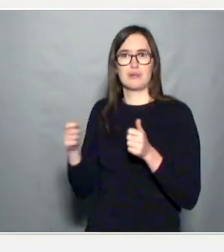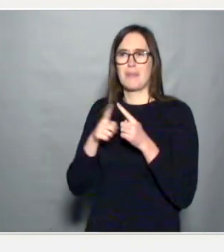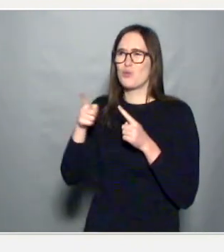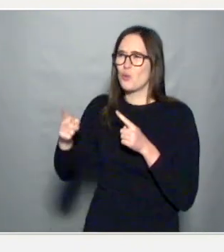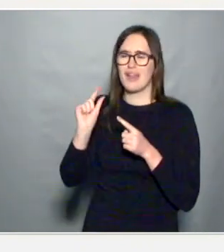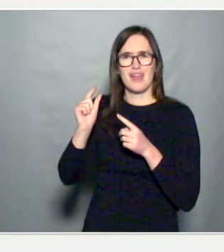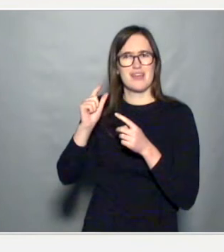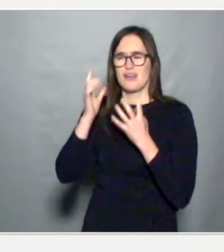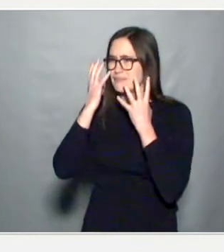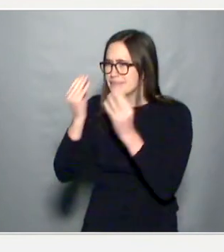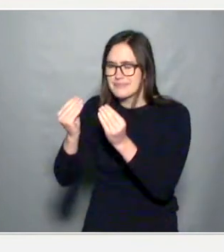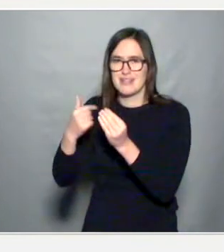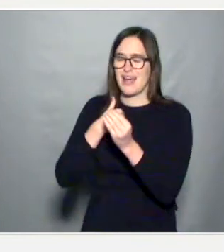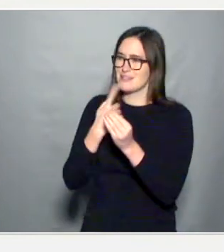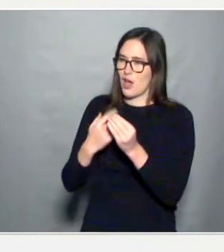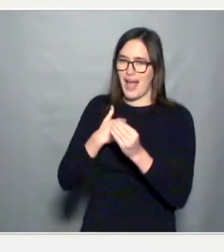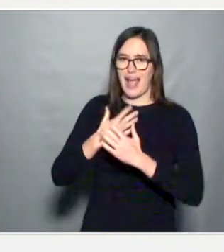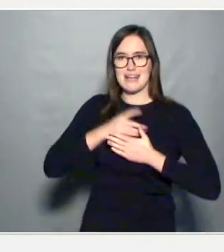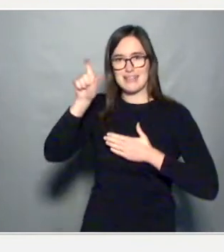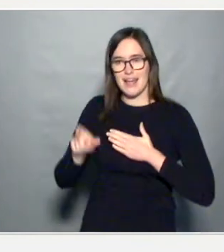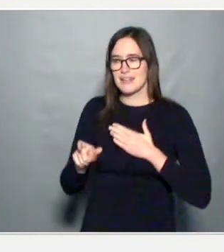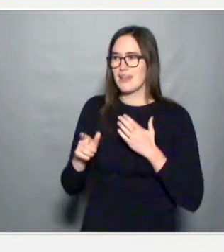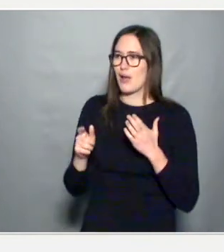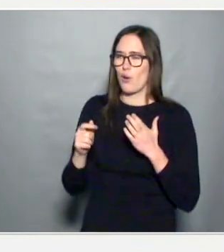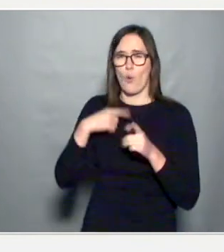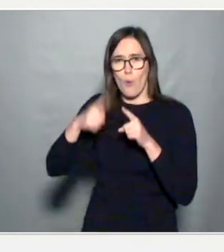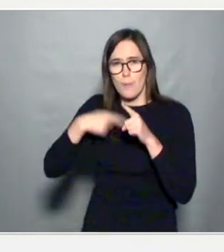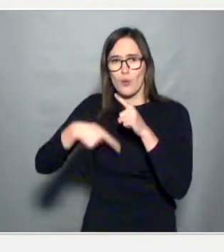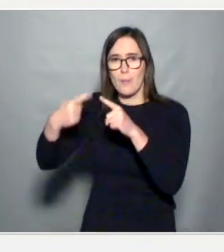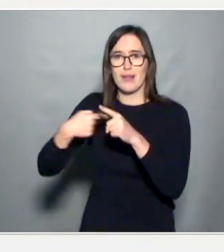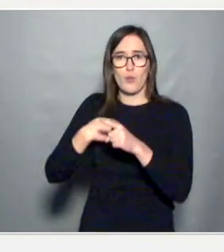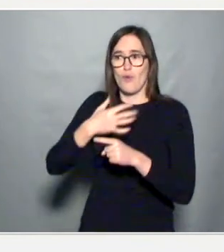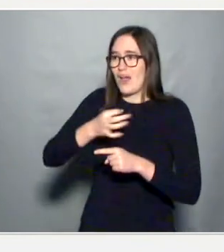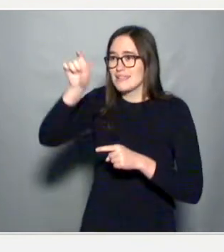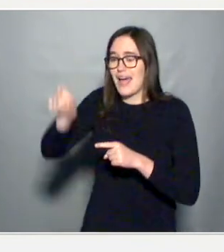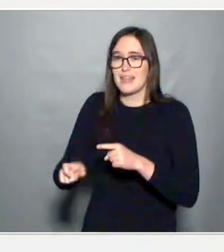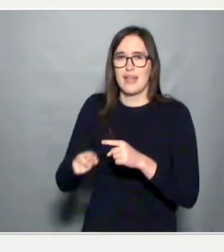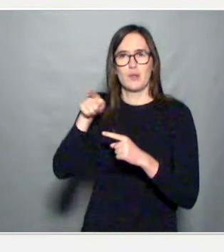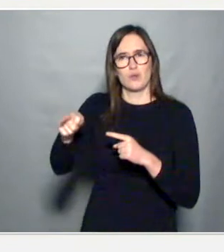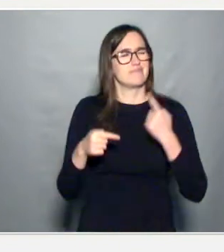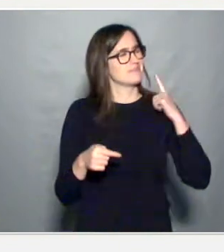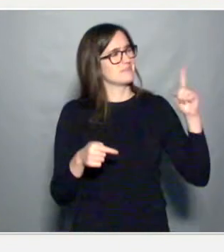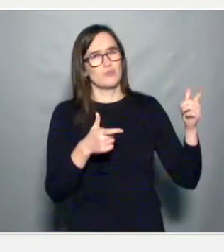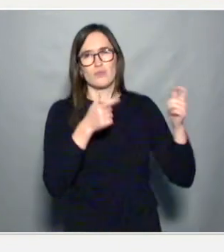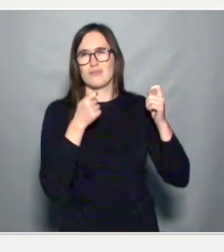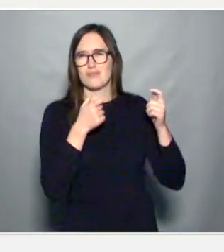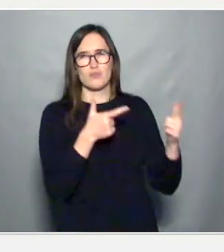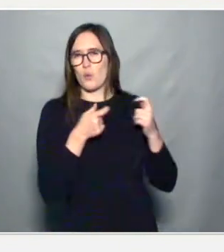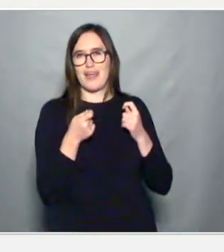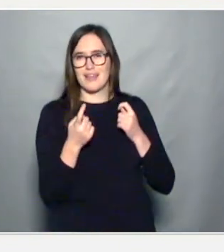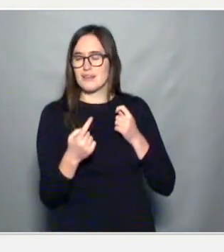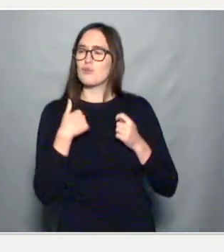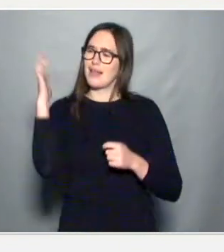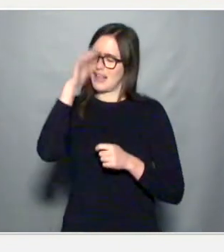det jag säger, att jag älskar henne och aldrig ska vara dum igen och att jag är kär i henne och sådär. Så om jag kanske tatuerar